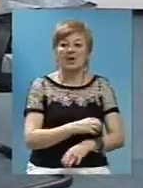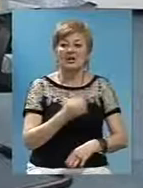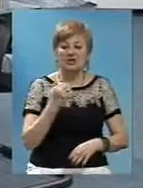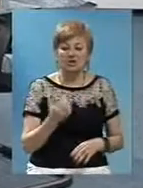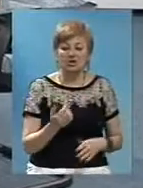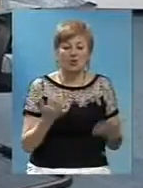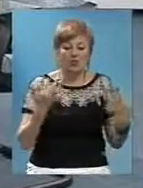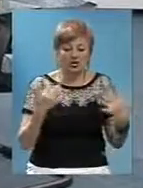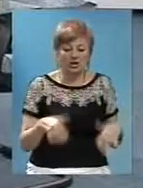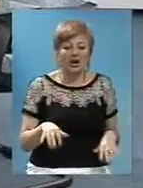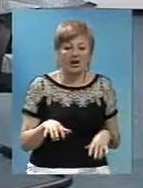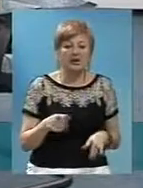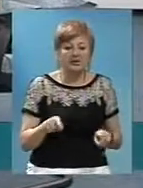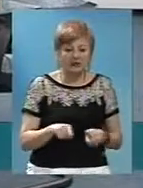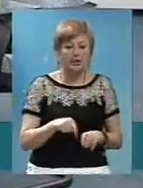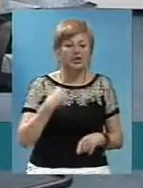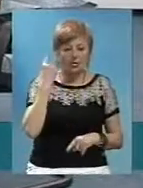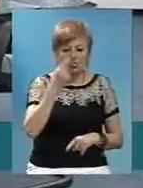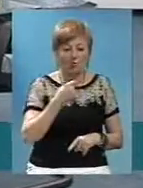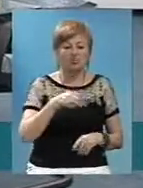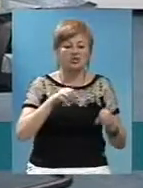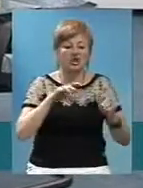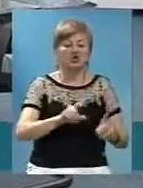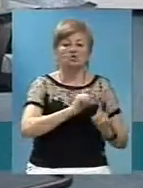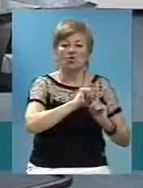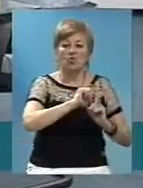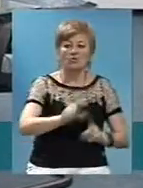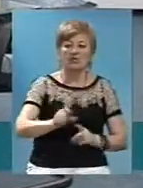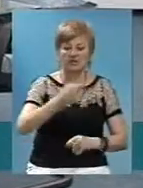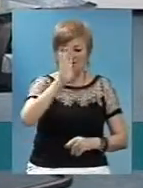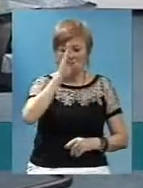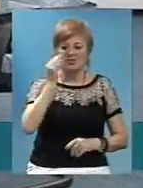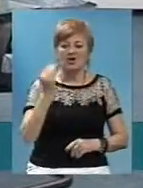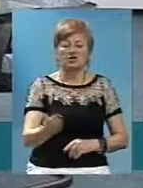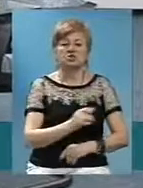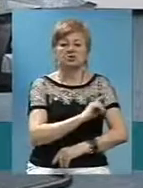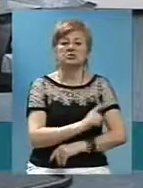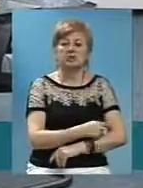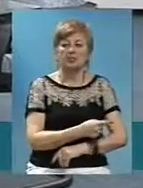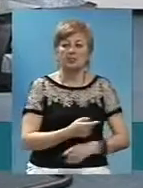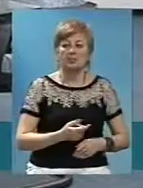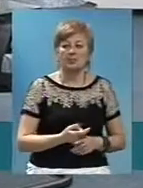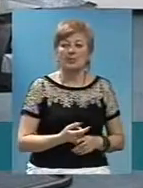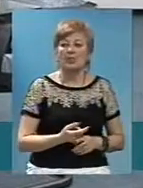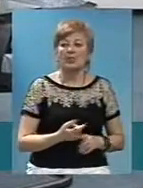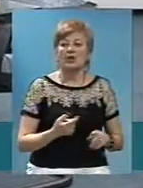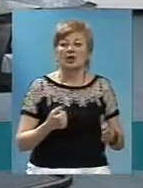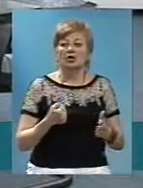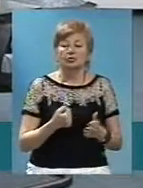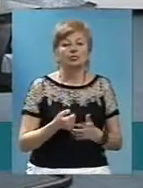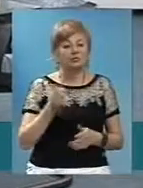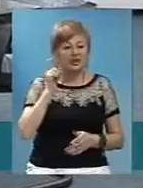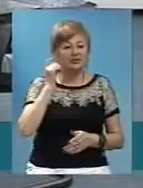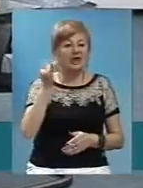і таким чином вирішили відповісти ворожим силам, ворожим класам. Тобто ось історичний контекст